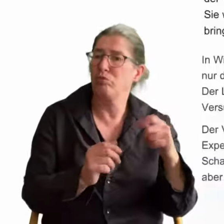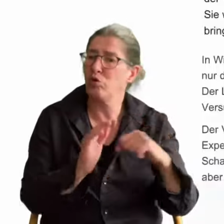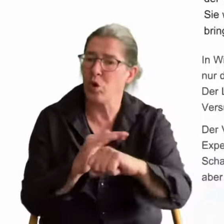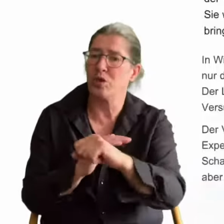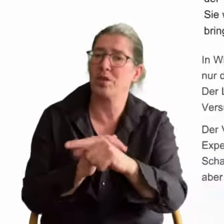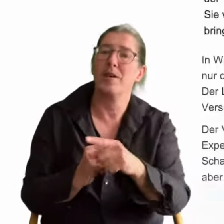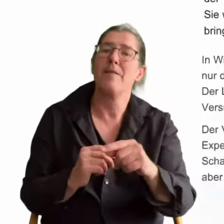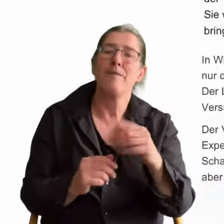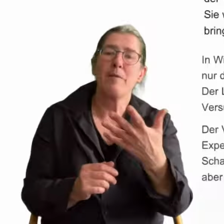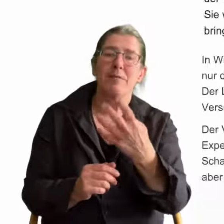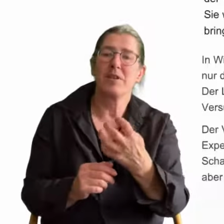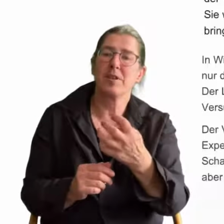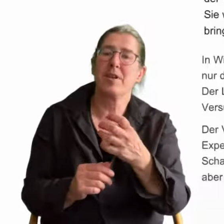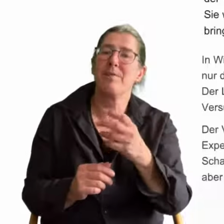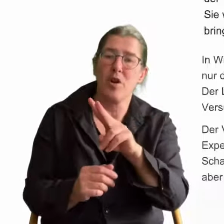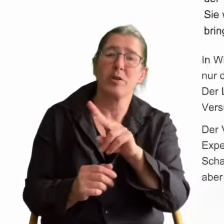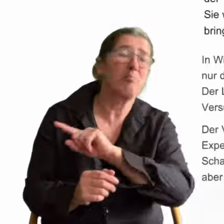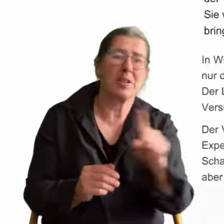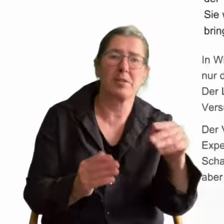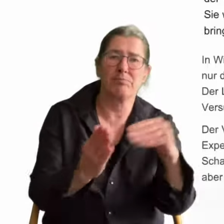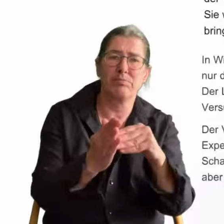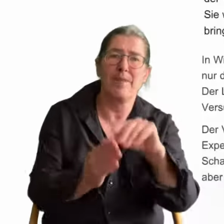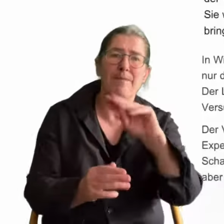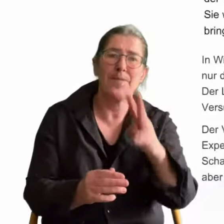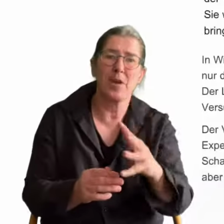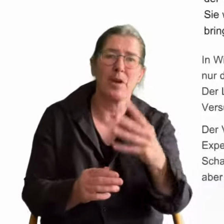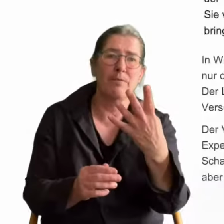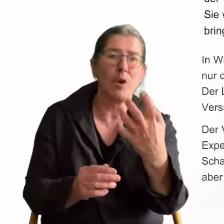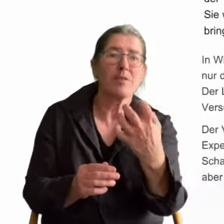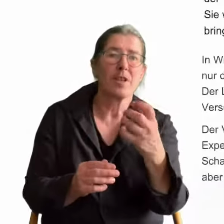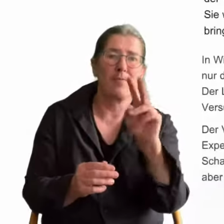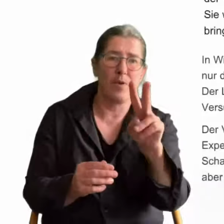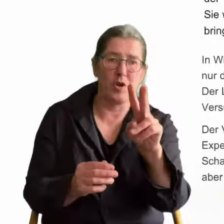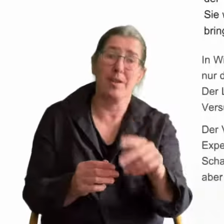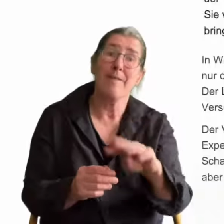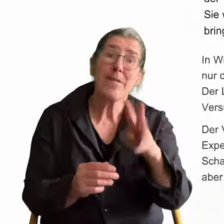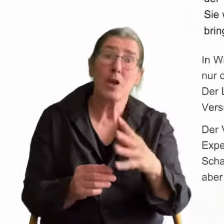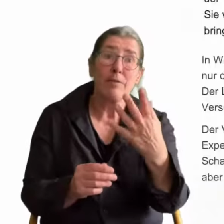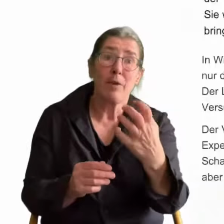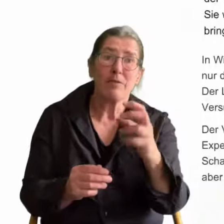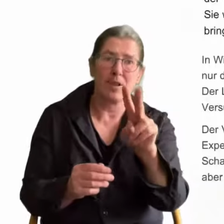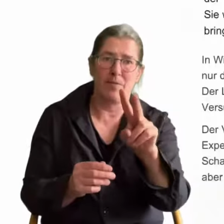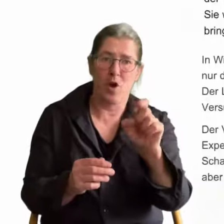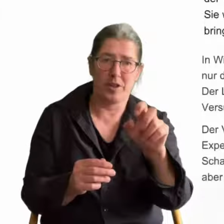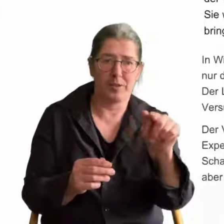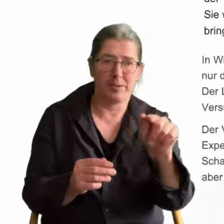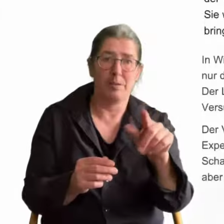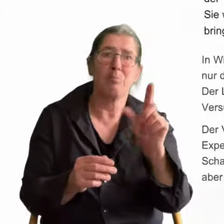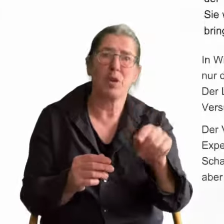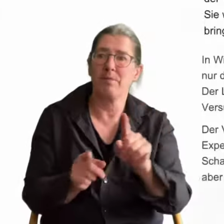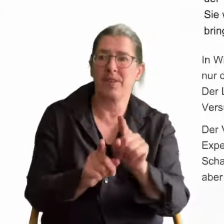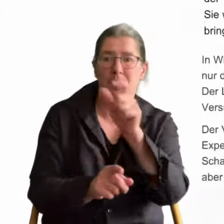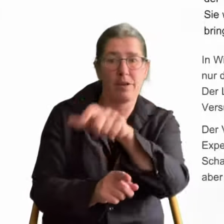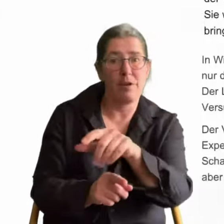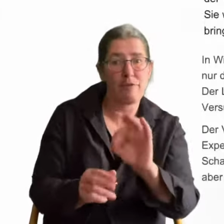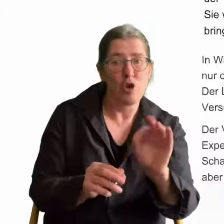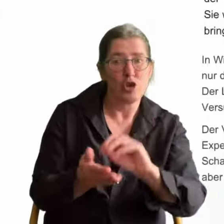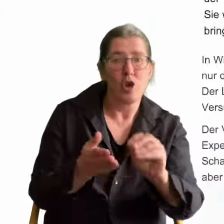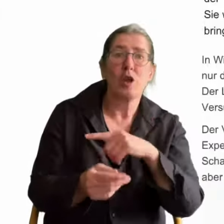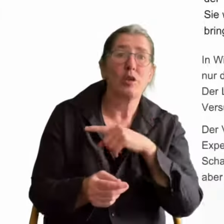und so weiter und so weiter bis 450 volt und 450 volt ist eine voltzahl das ist praktisch das todesurteil